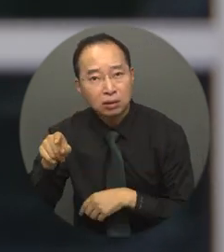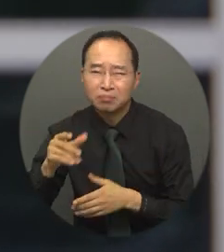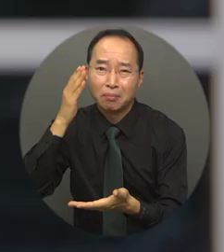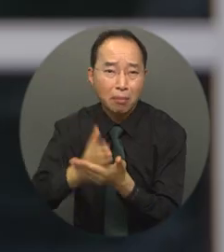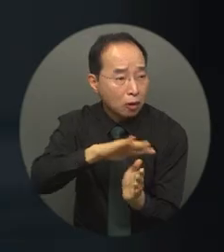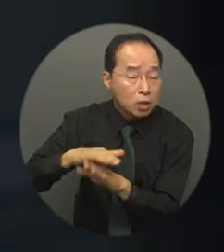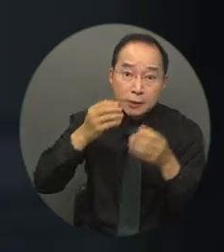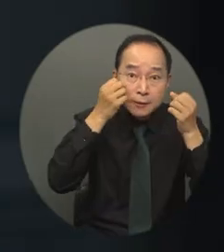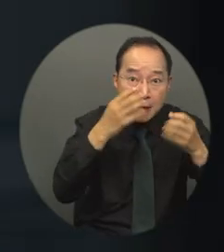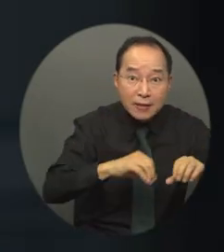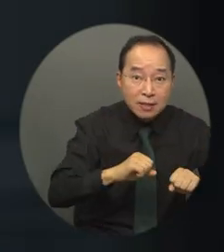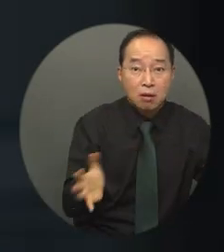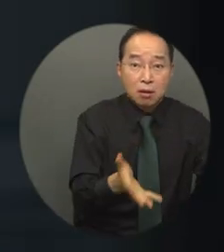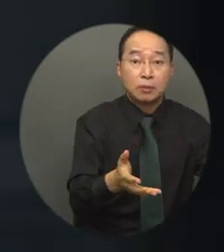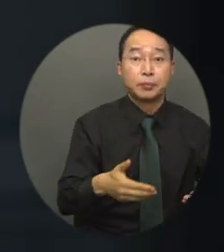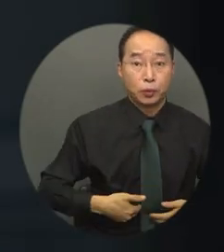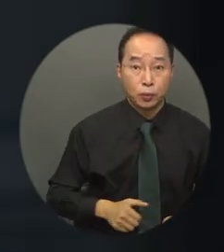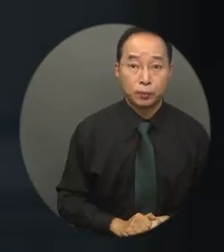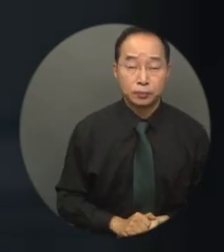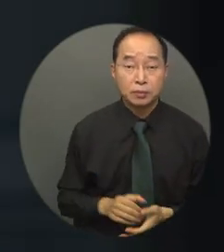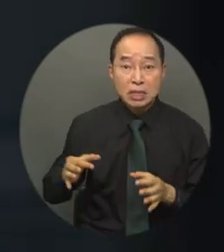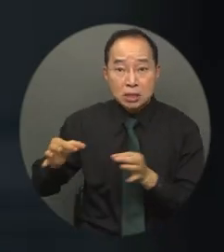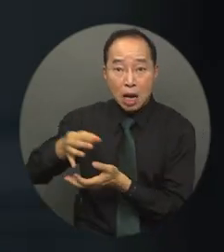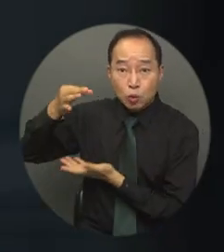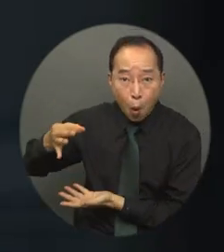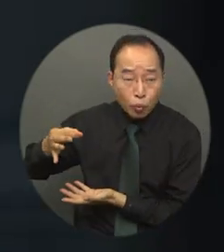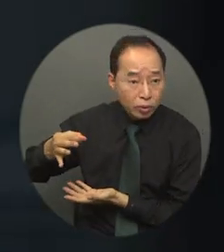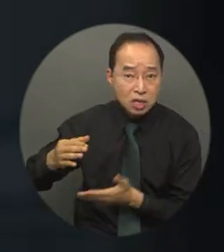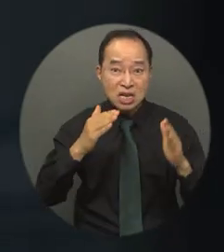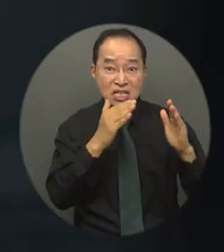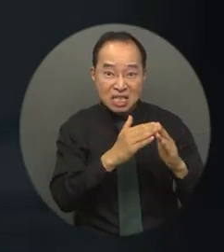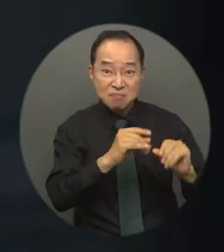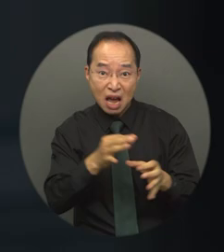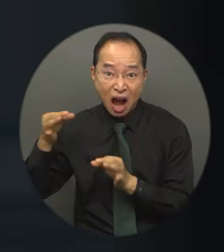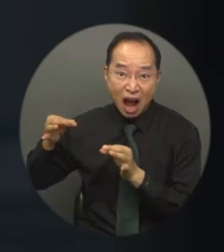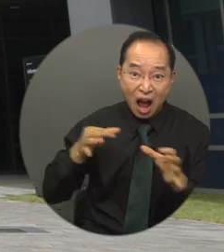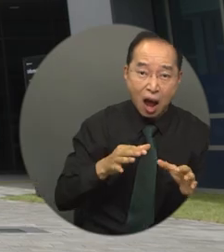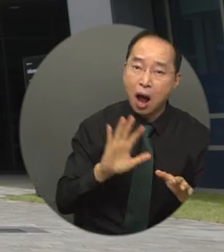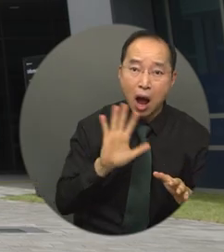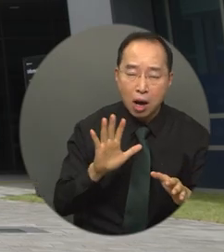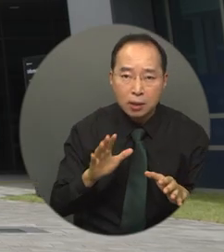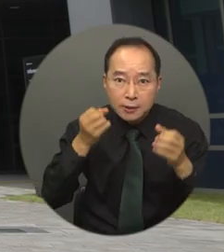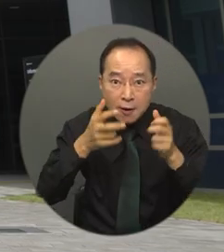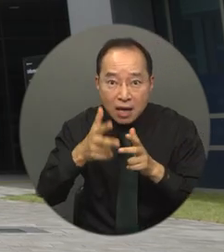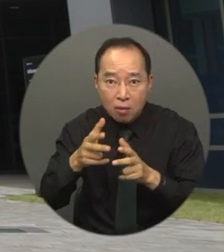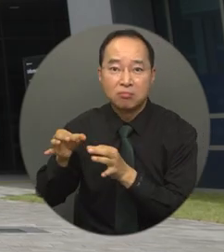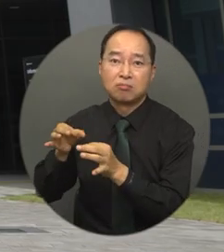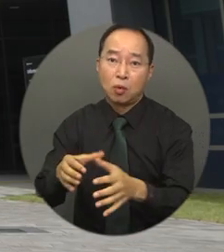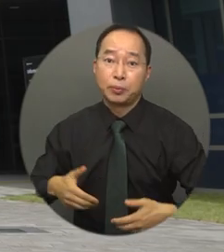합니다. 시장의 돈도 부동산이 아니라 벤처로 흘러가게끔 만들어야 합니다.